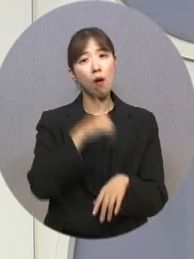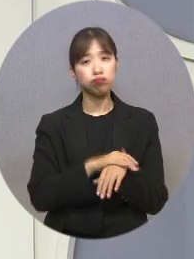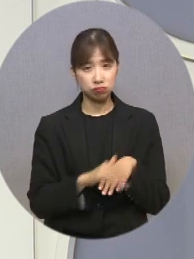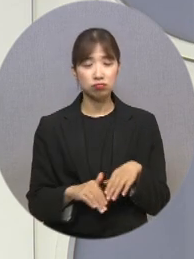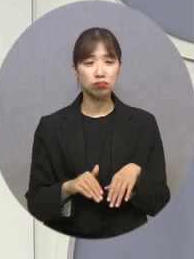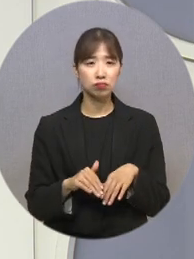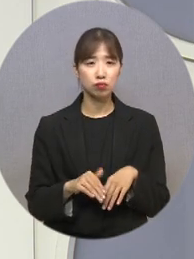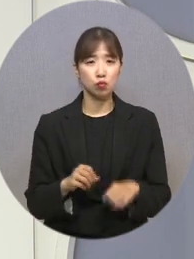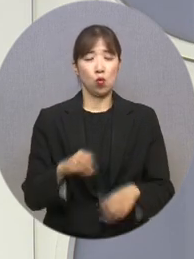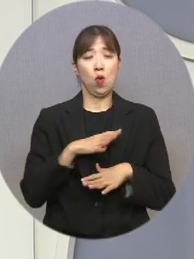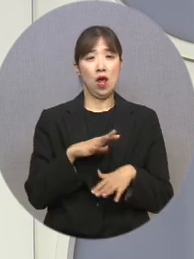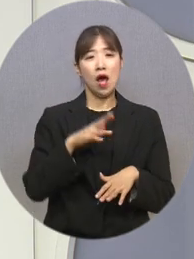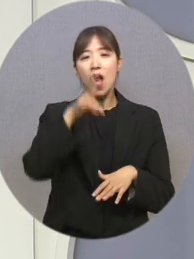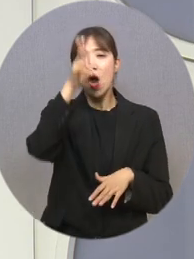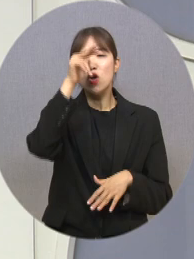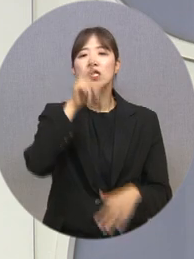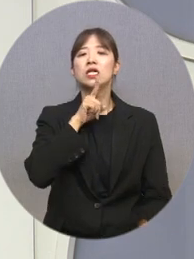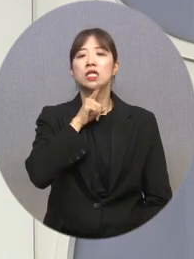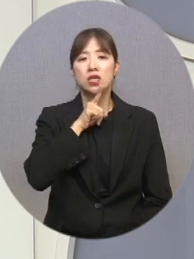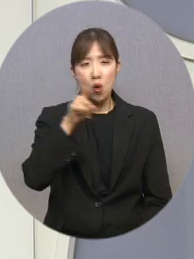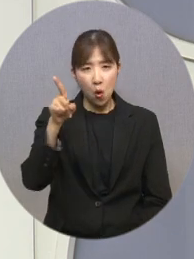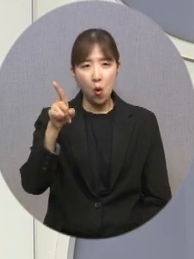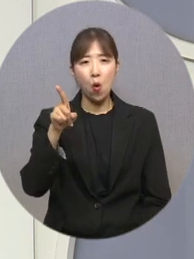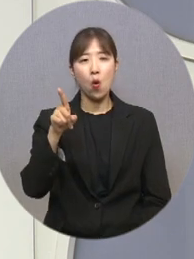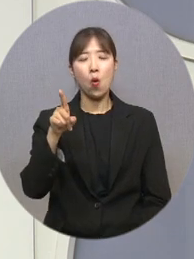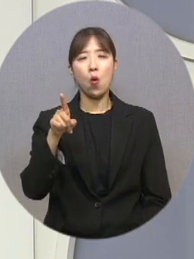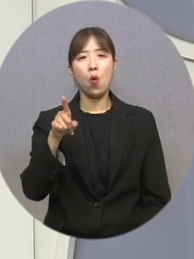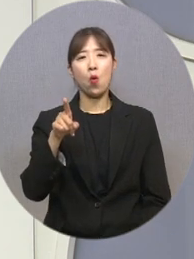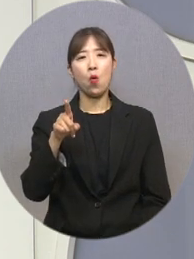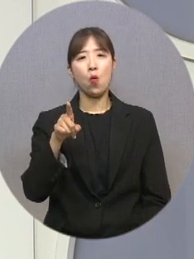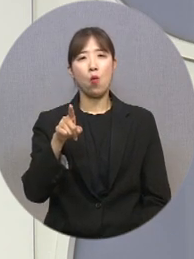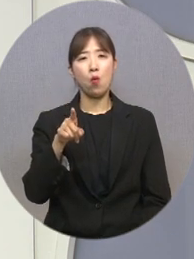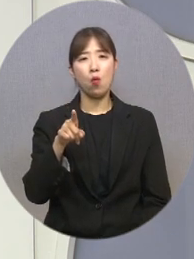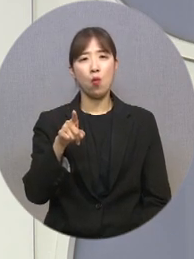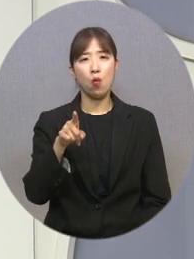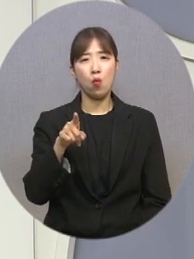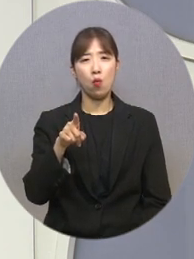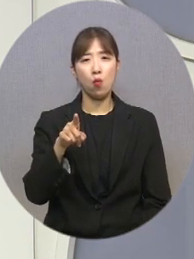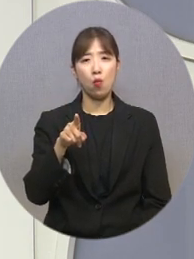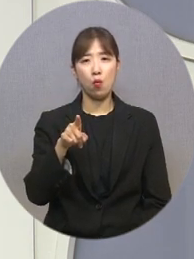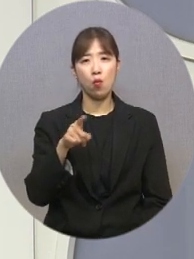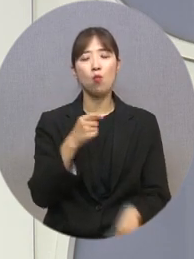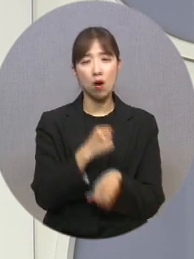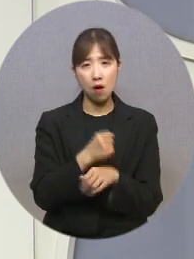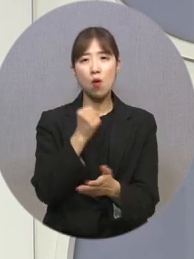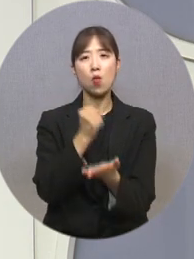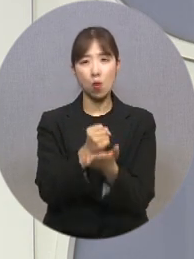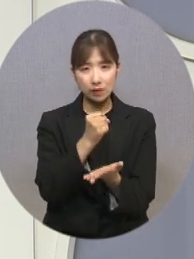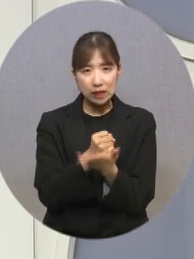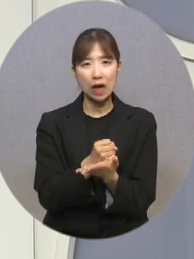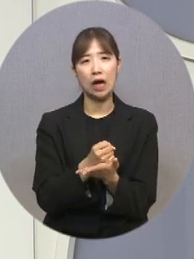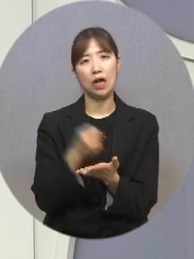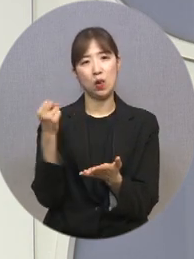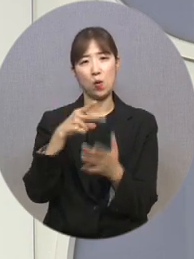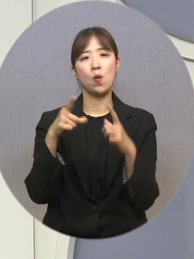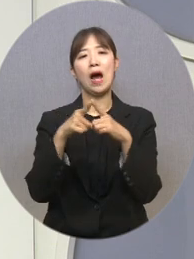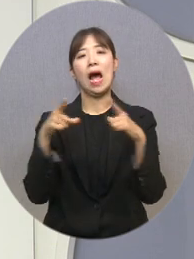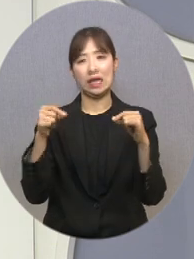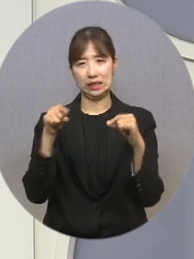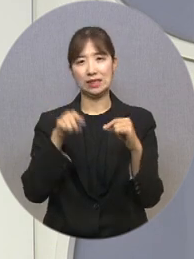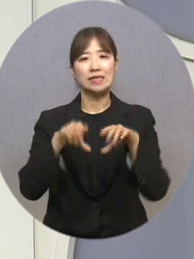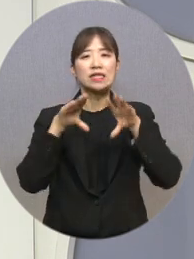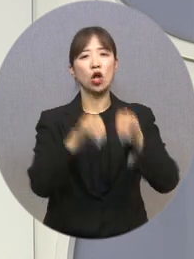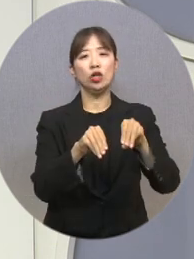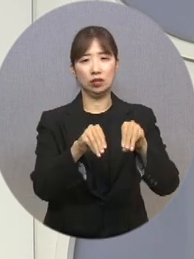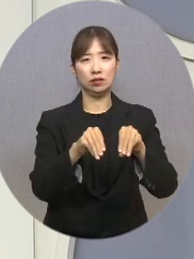그래서 놀래가지고 경찰에 신고하고 이제 그 뭡니까 통장 그 카드 이렇게 정지를